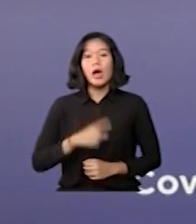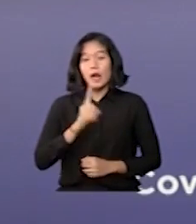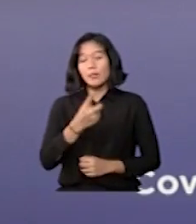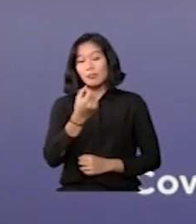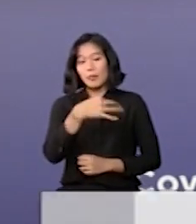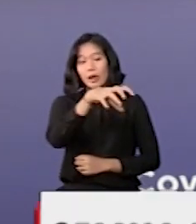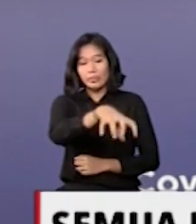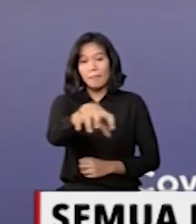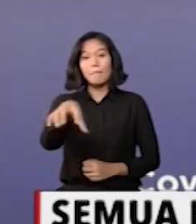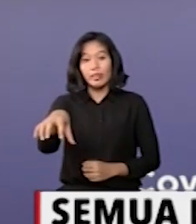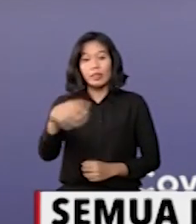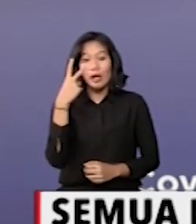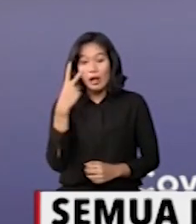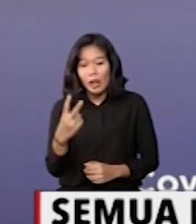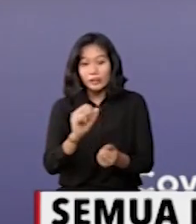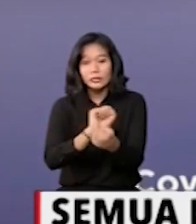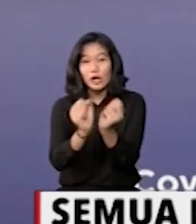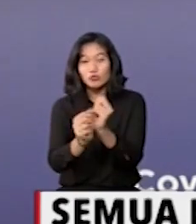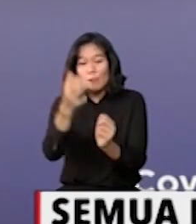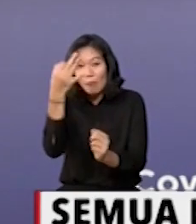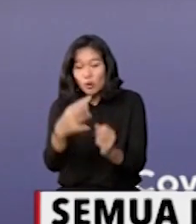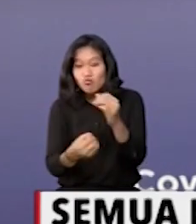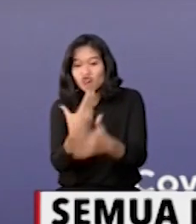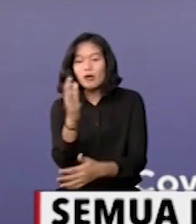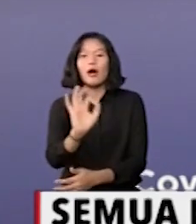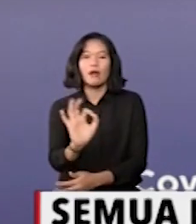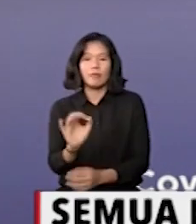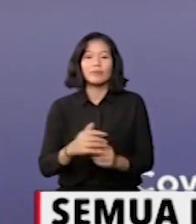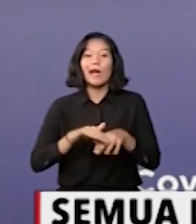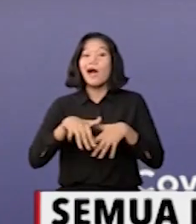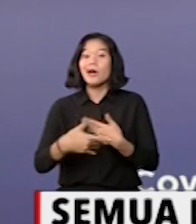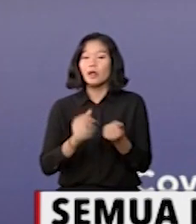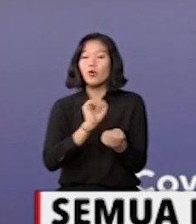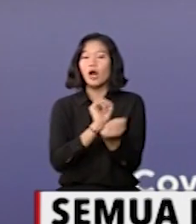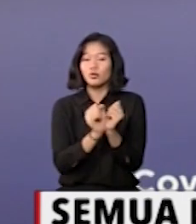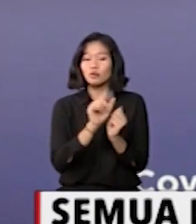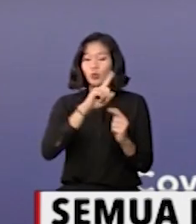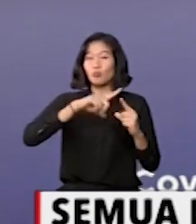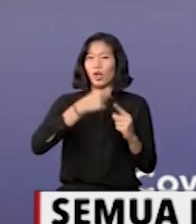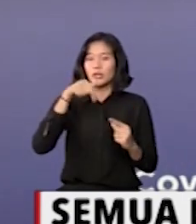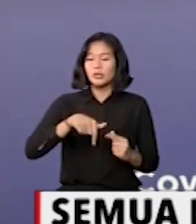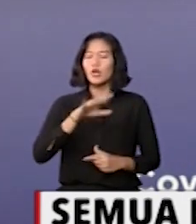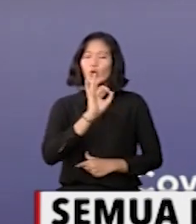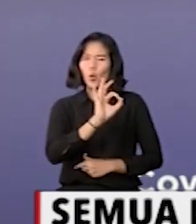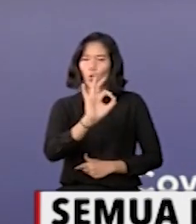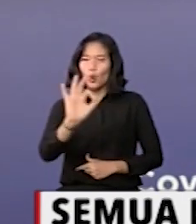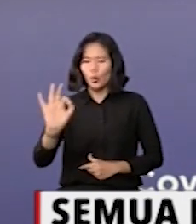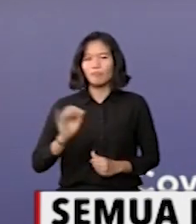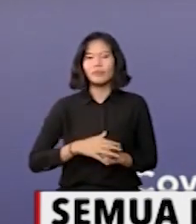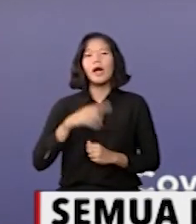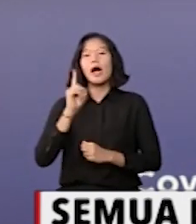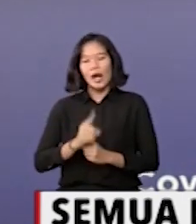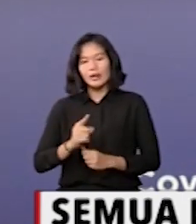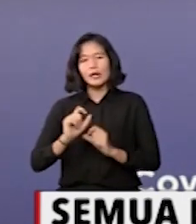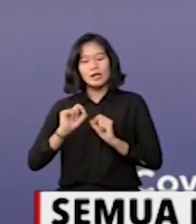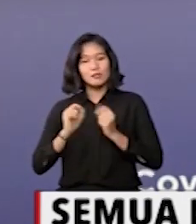beberapa wilayah bahkan tidak mencatatkan kasus baru lagi atau kasusnya nol selama satu bulan ada wilayah yang